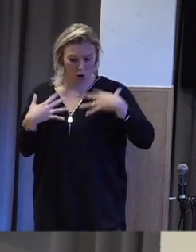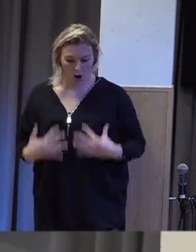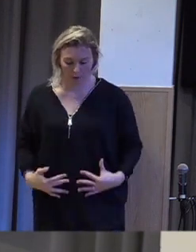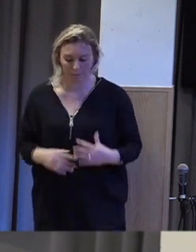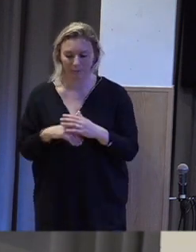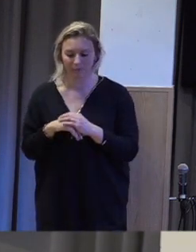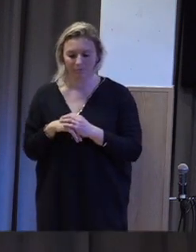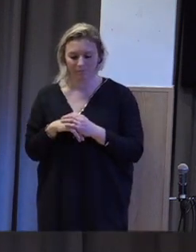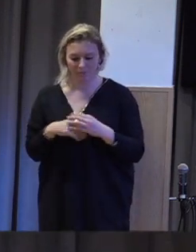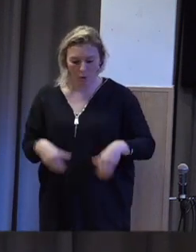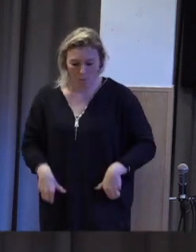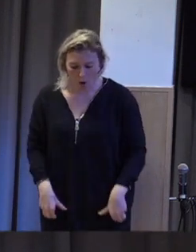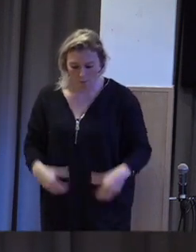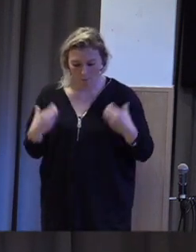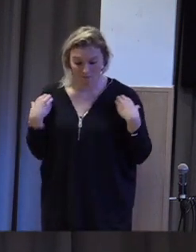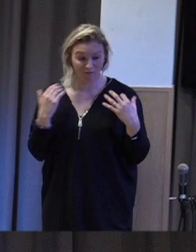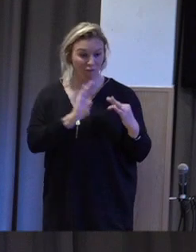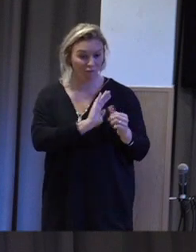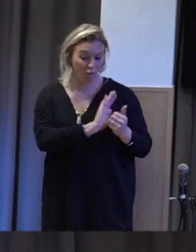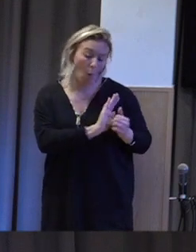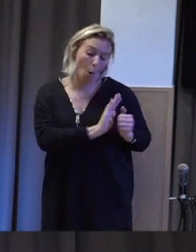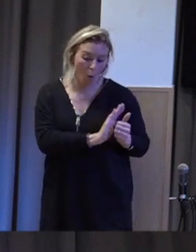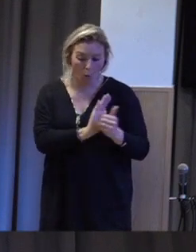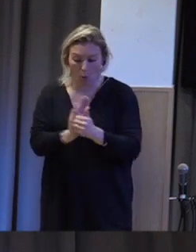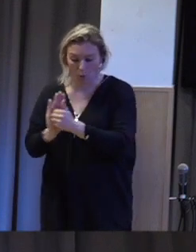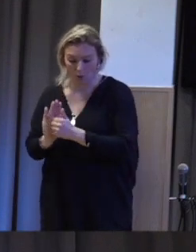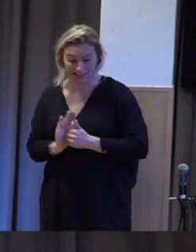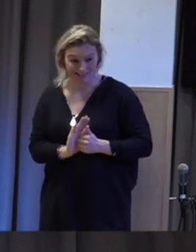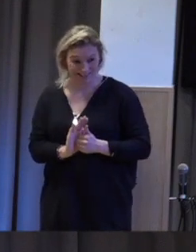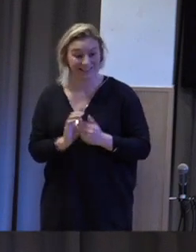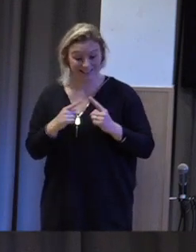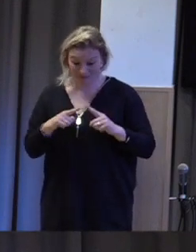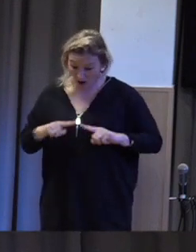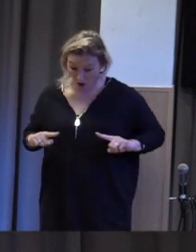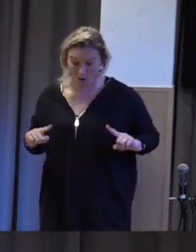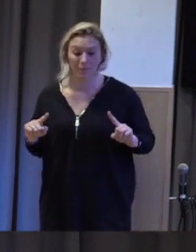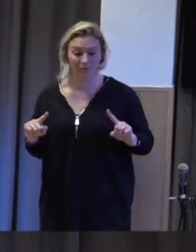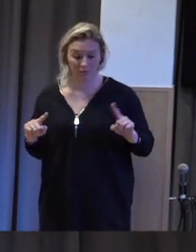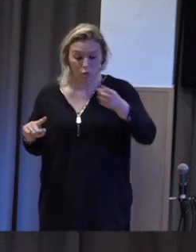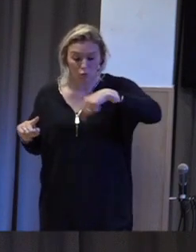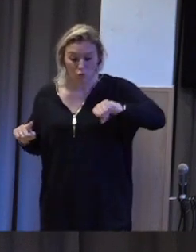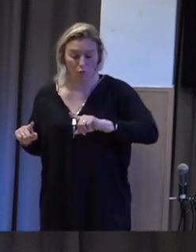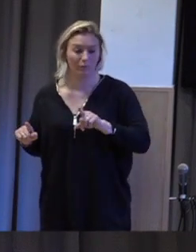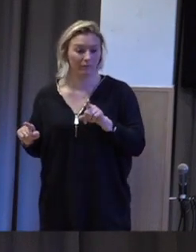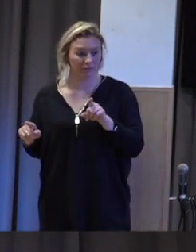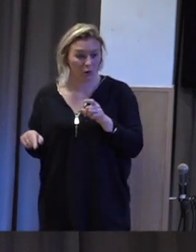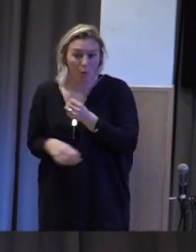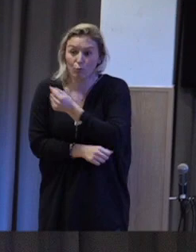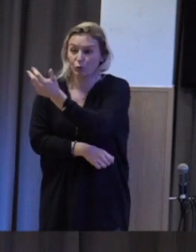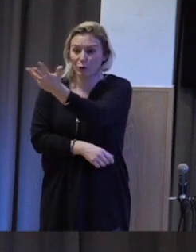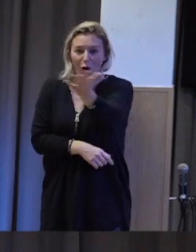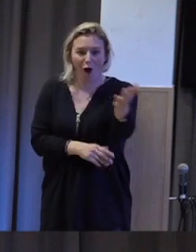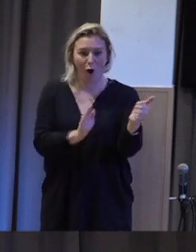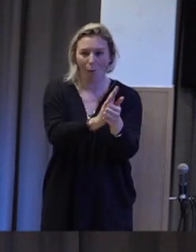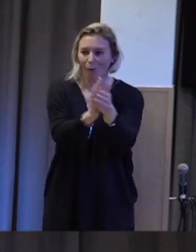et que tous les membres n'ont pas la même fonction, ainsi, nous qui sommes plusieurs, nous formons un